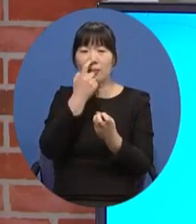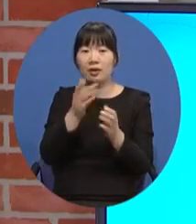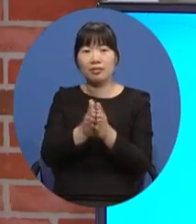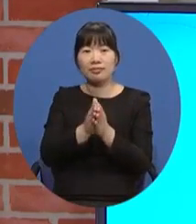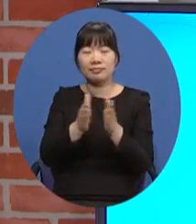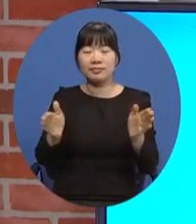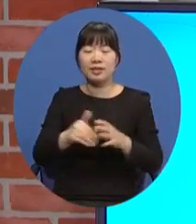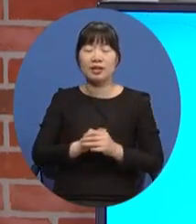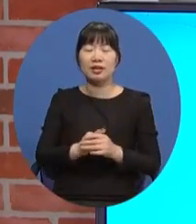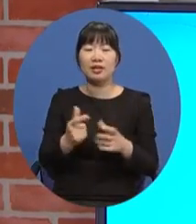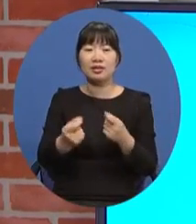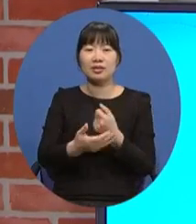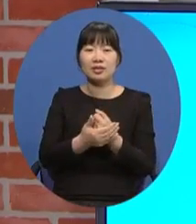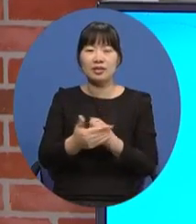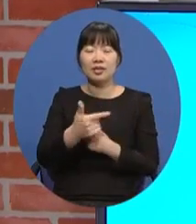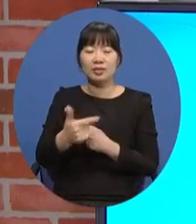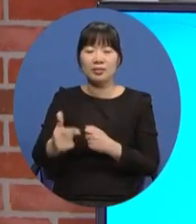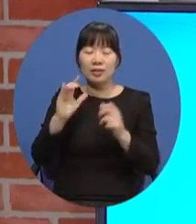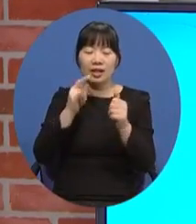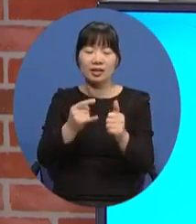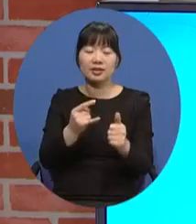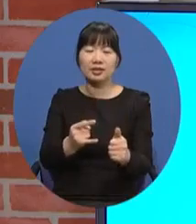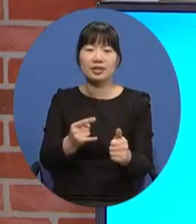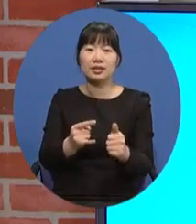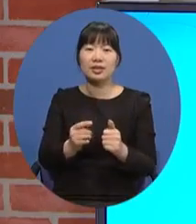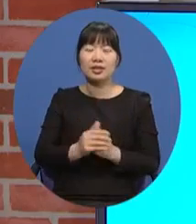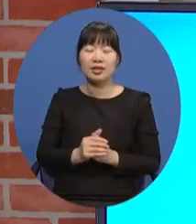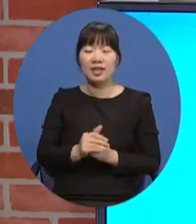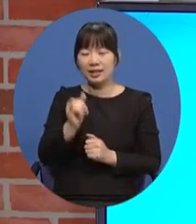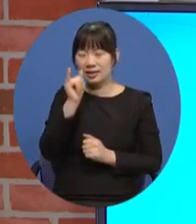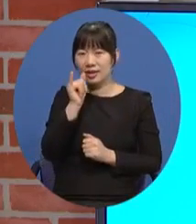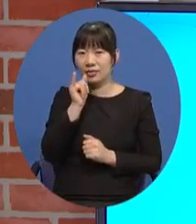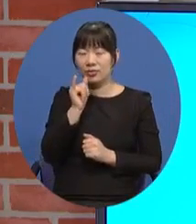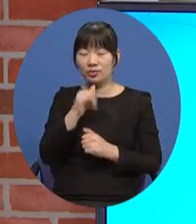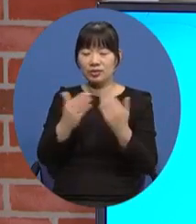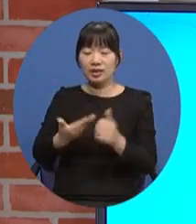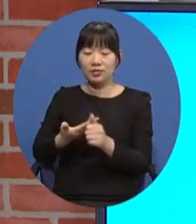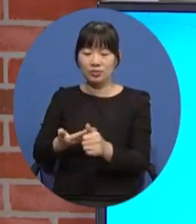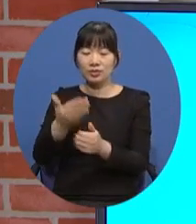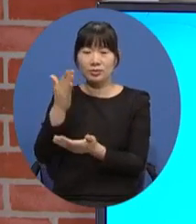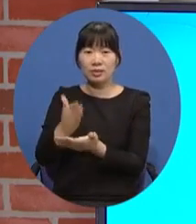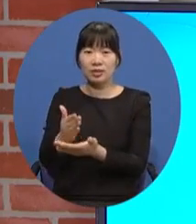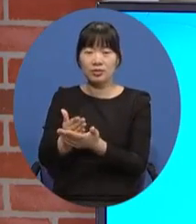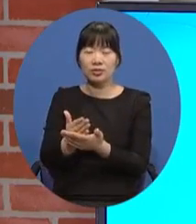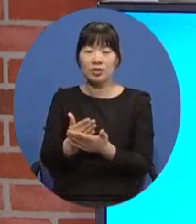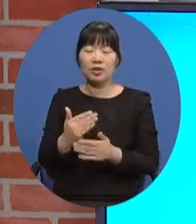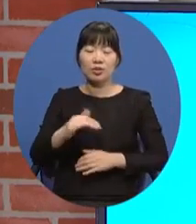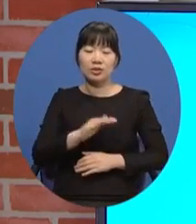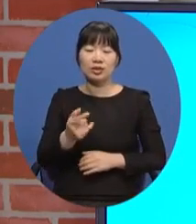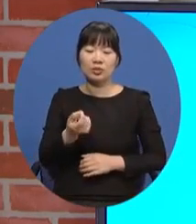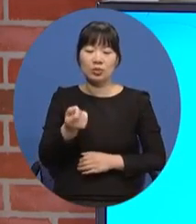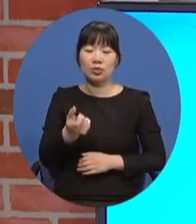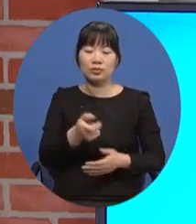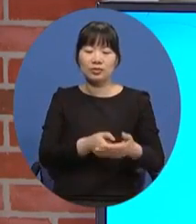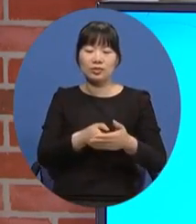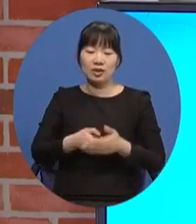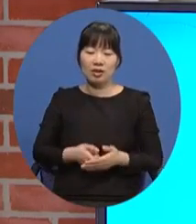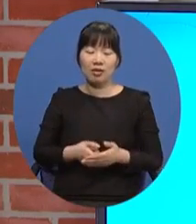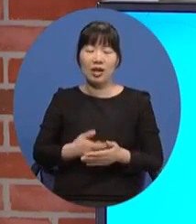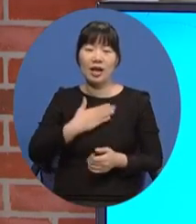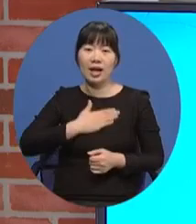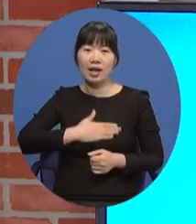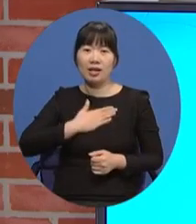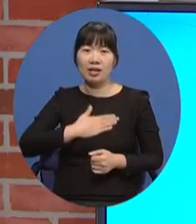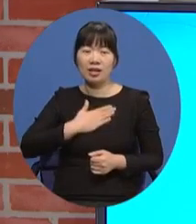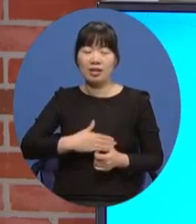겁니다. 그러니까 너무 아이들에게는 정말 있다고 정말 다 주지 말고 조금 우리가 절제하고 아낄 줄도